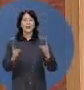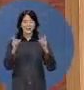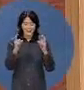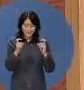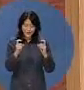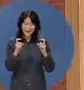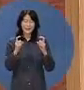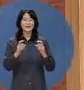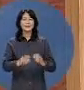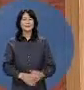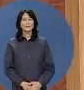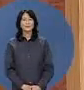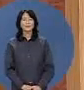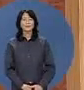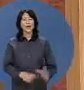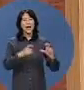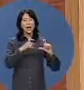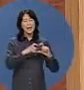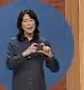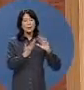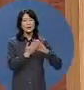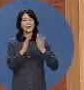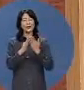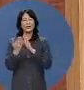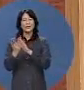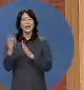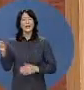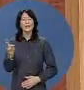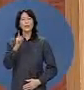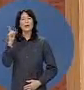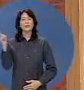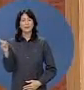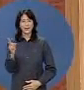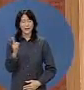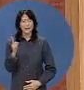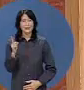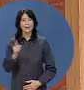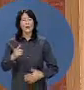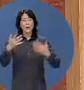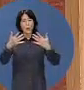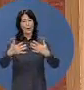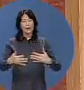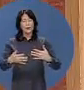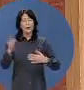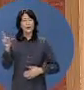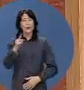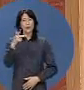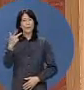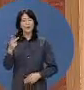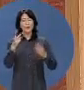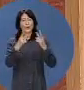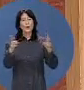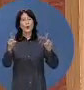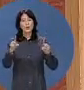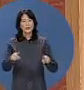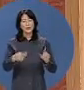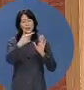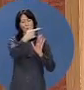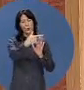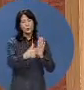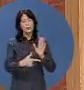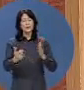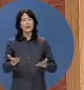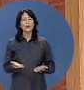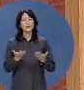こんにちは。ラブリータウン生駒の時間です。この番組は生駒市で行われた催し